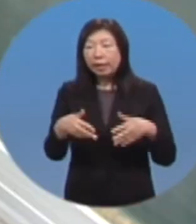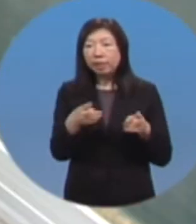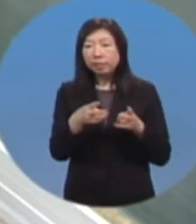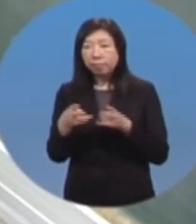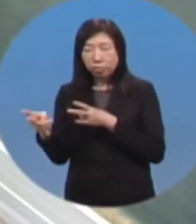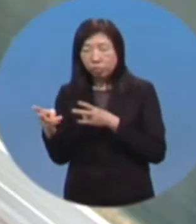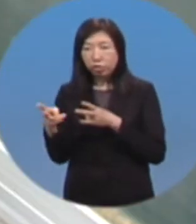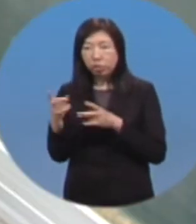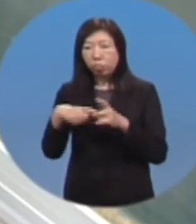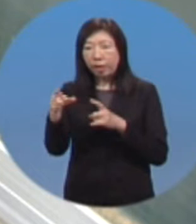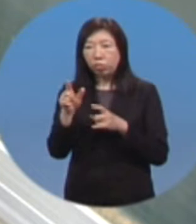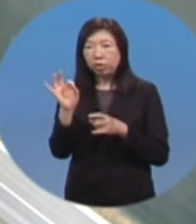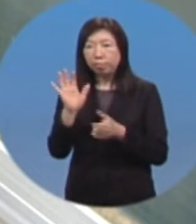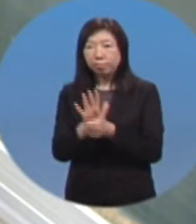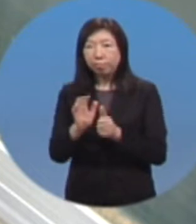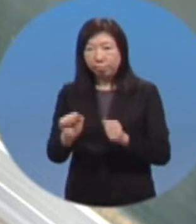乗せ助成を行います。